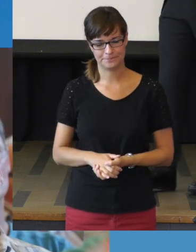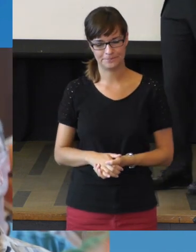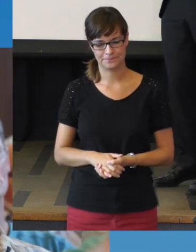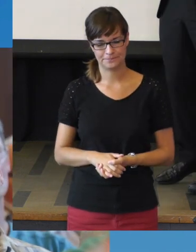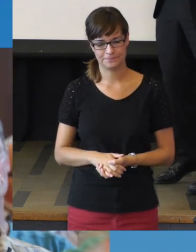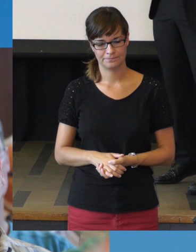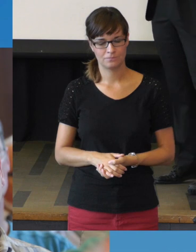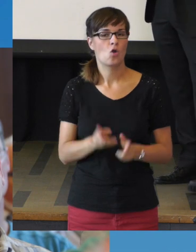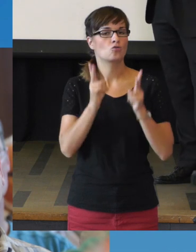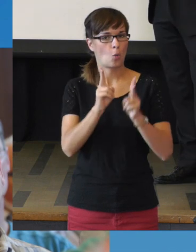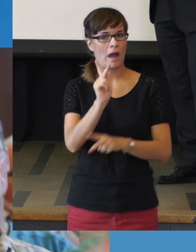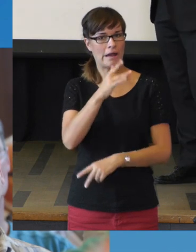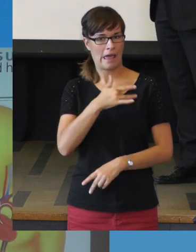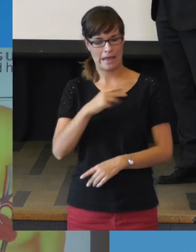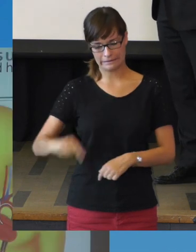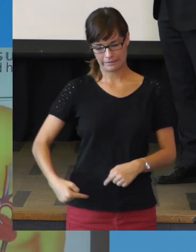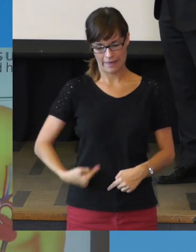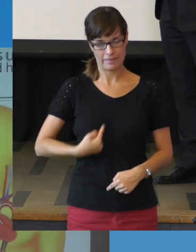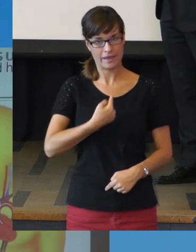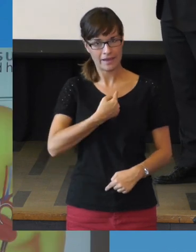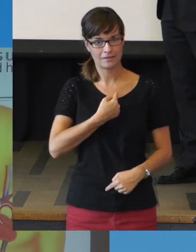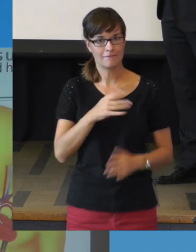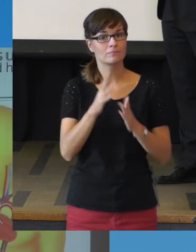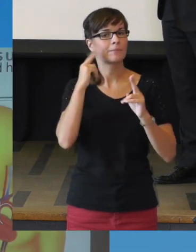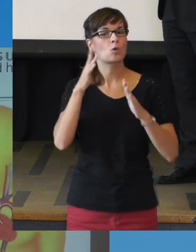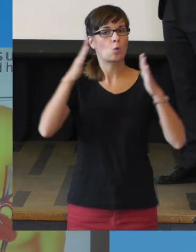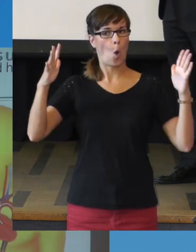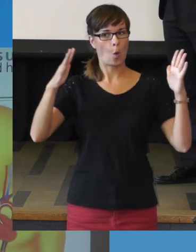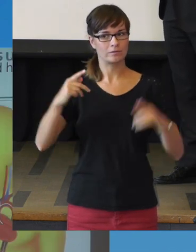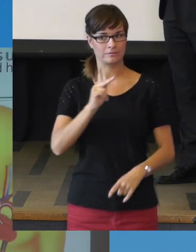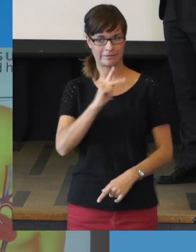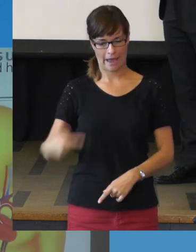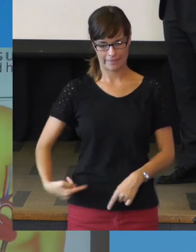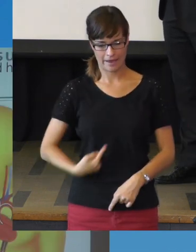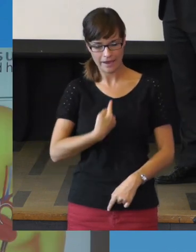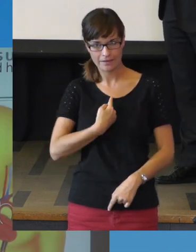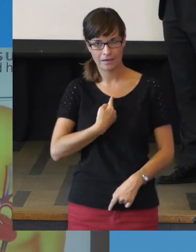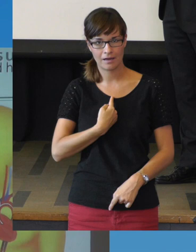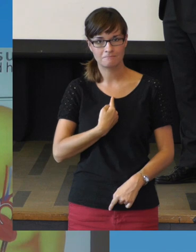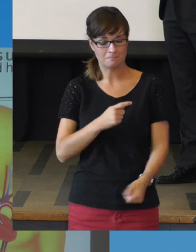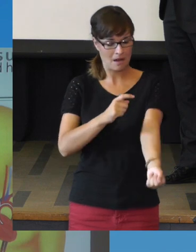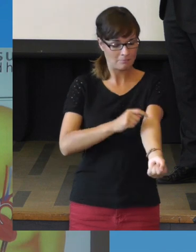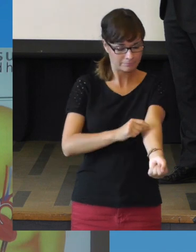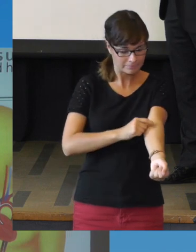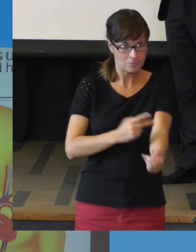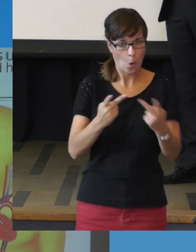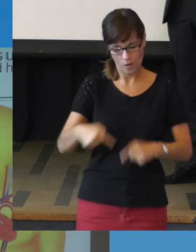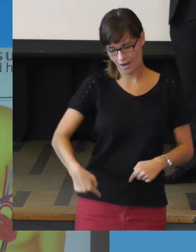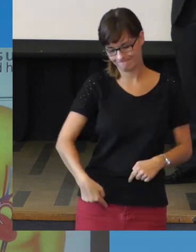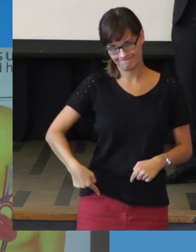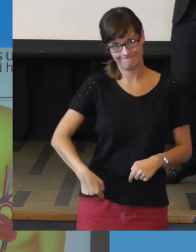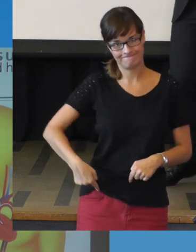Bei der konventionellen Herzkatheteruntersuchung, dem großen Herzkatheter, suchen wir uns die Armschlagader oder die Schlagader in der